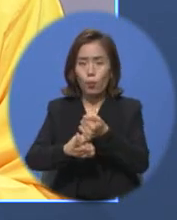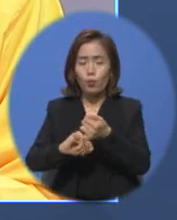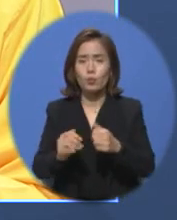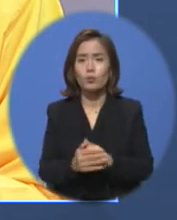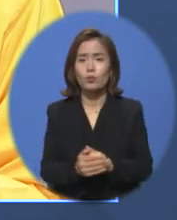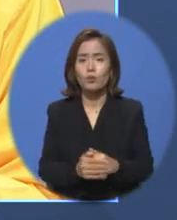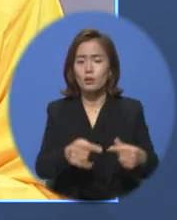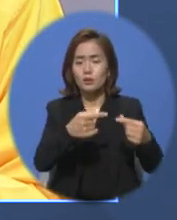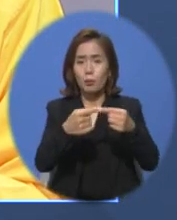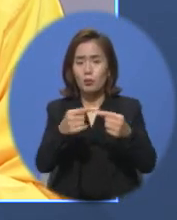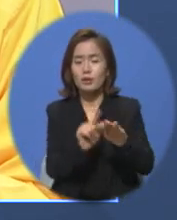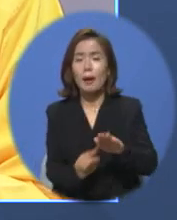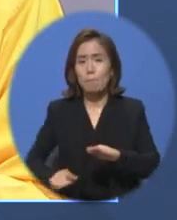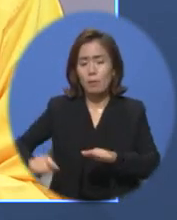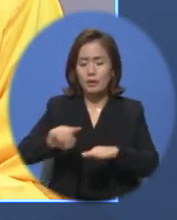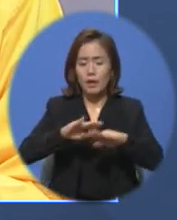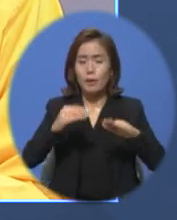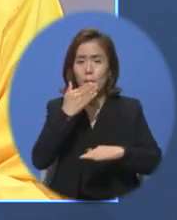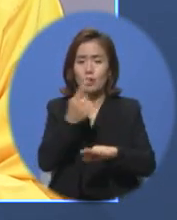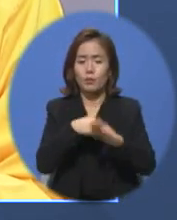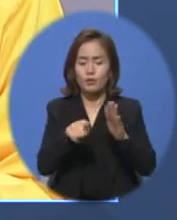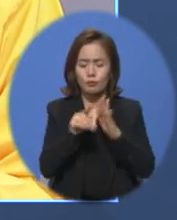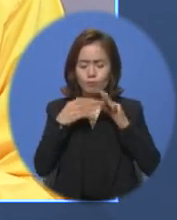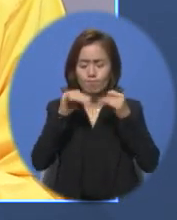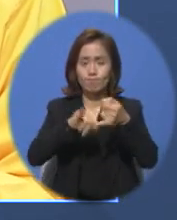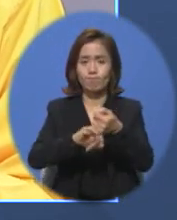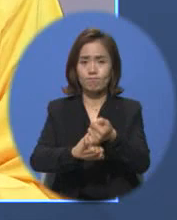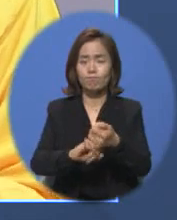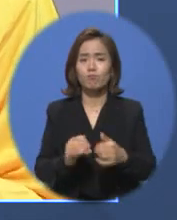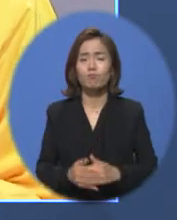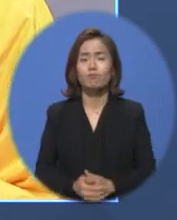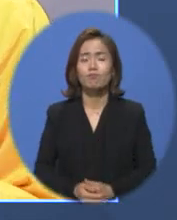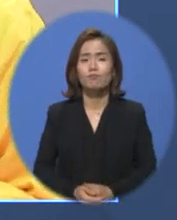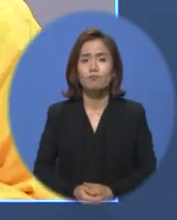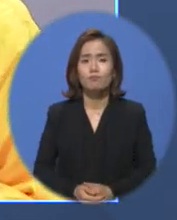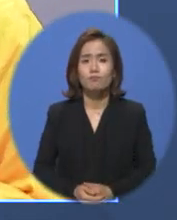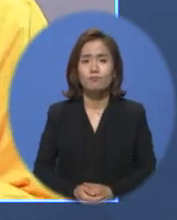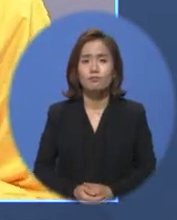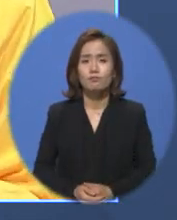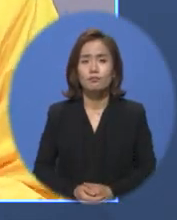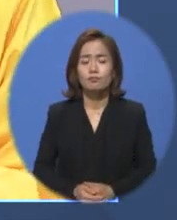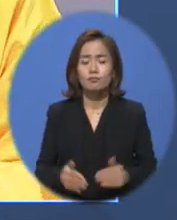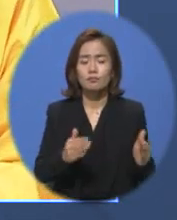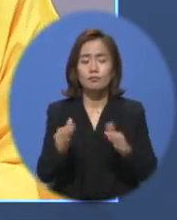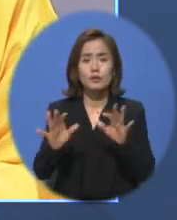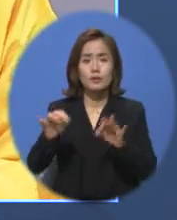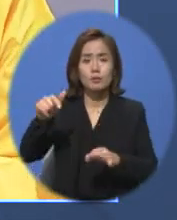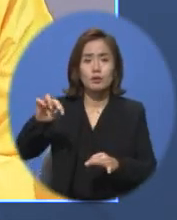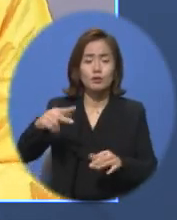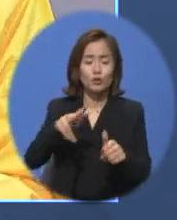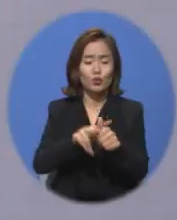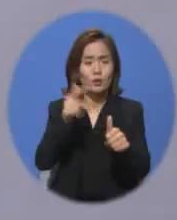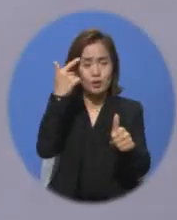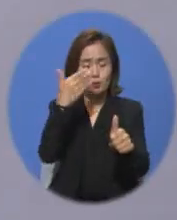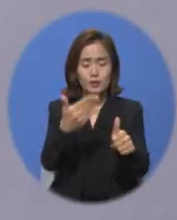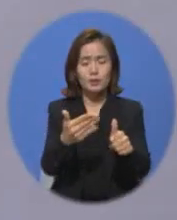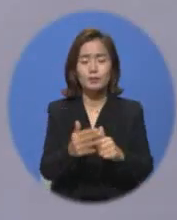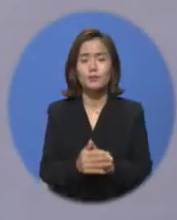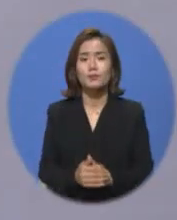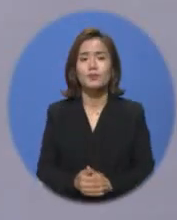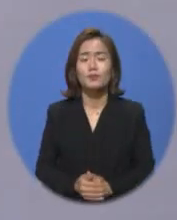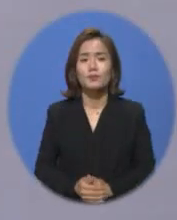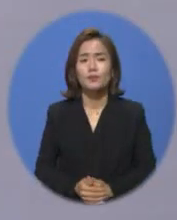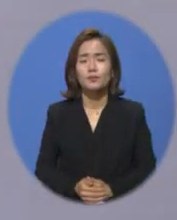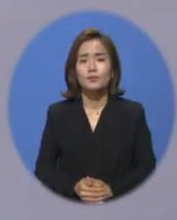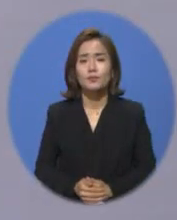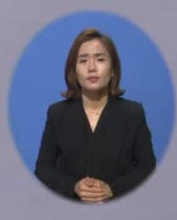합의된여러예방 조치를시행하여이문제를해결하는데앞장서겠습니다. 예.이제 김경진후보에게다음질문을